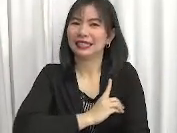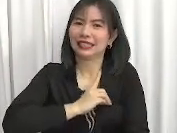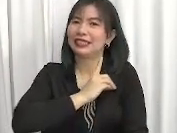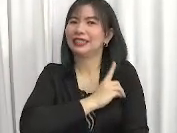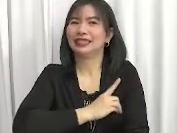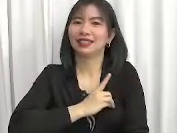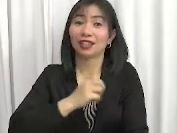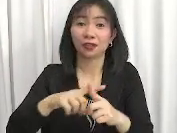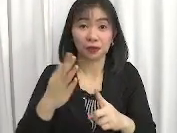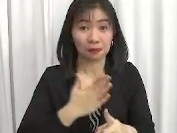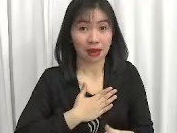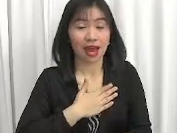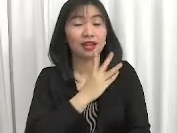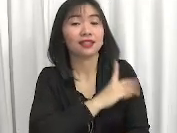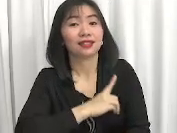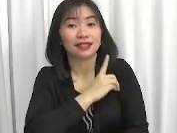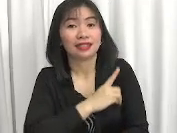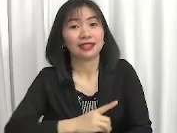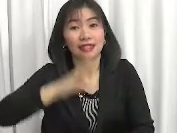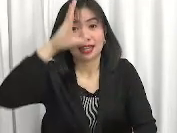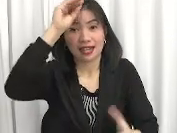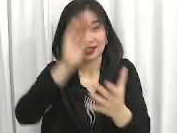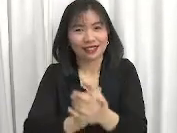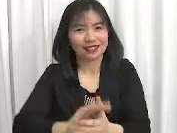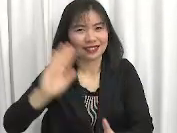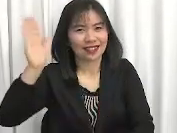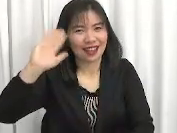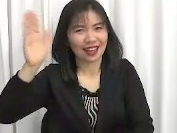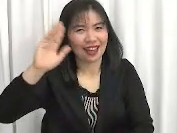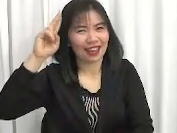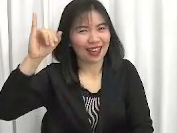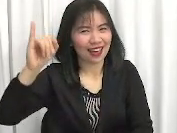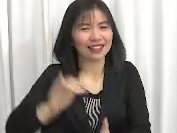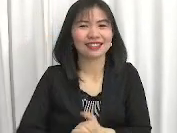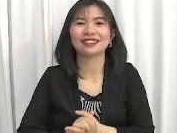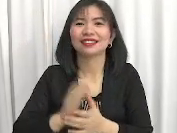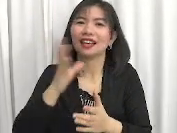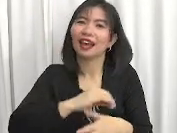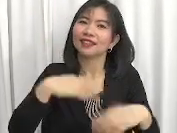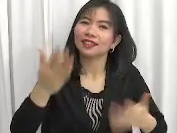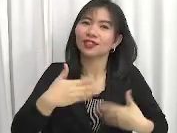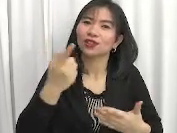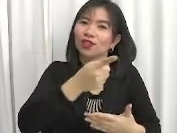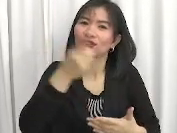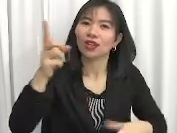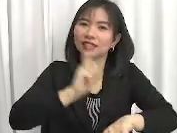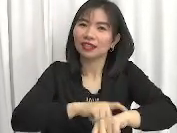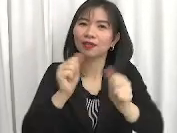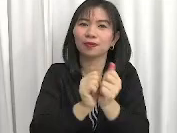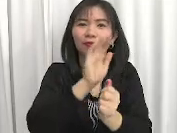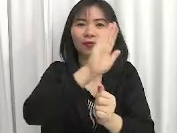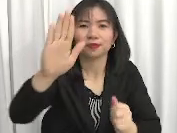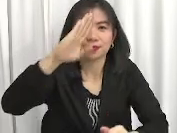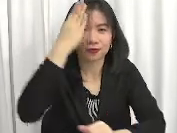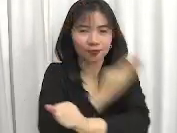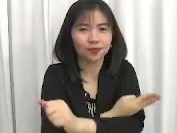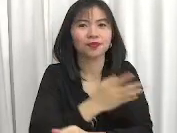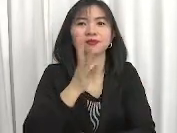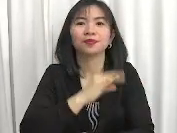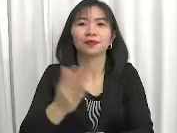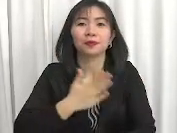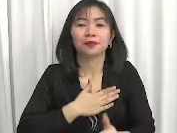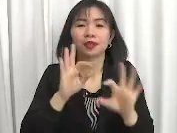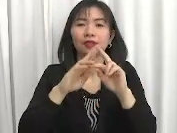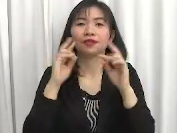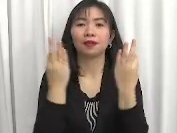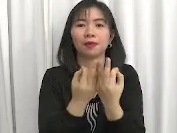aking dear na nanonood ngayon, amen. Hi Daddy! Amen. Enjoy your time with the boys, at si Nanay, at si Ate Nida, at si Ara. At syempre,